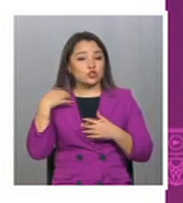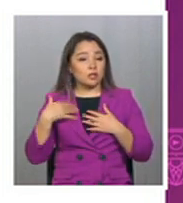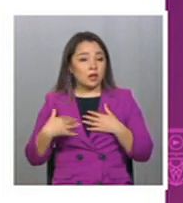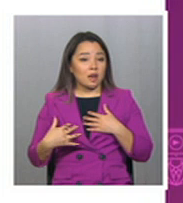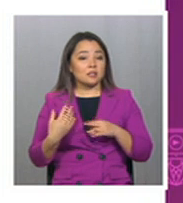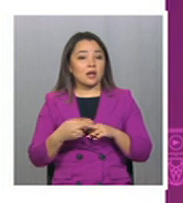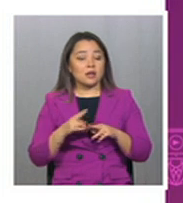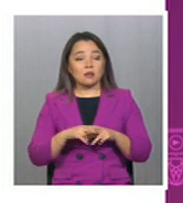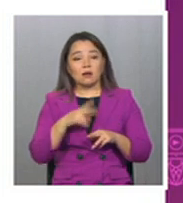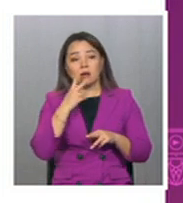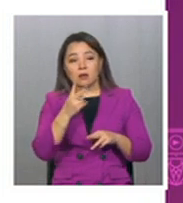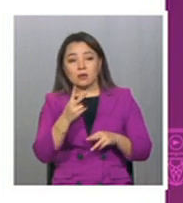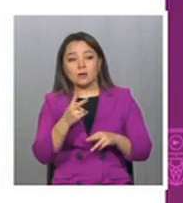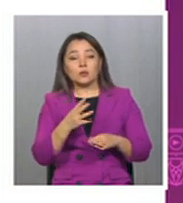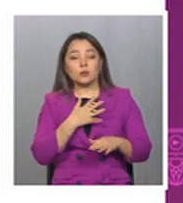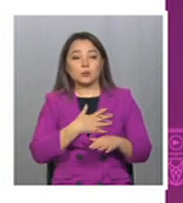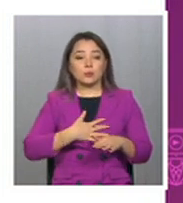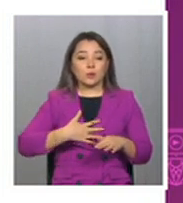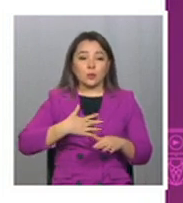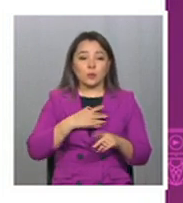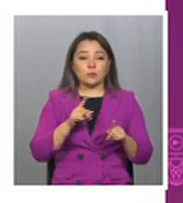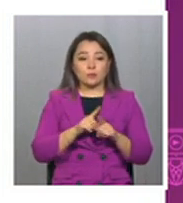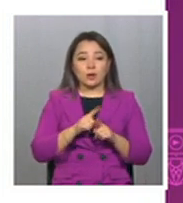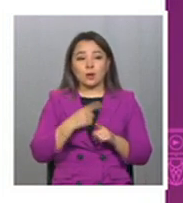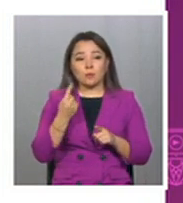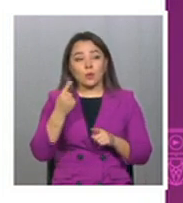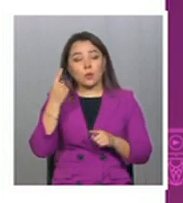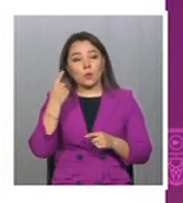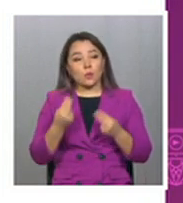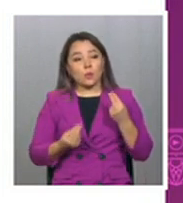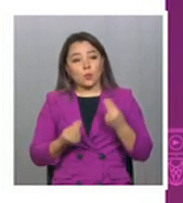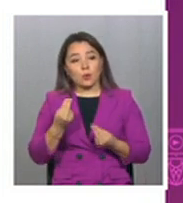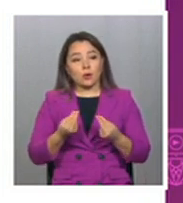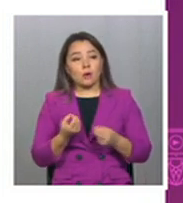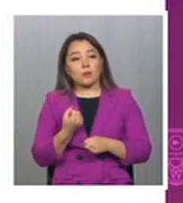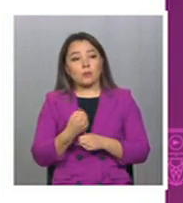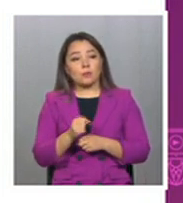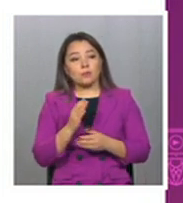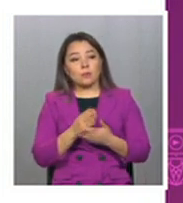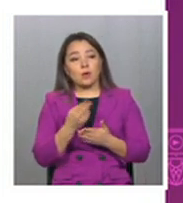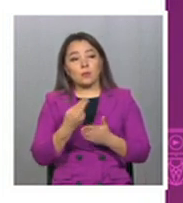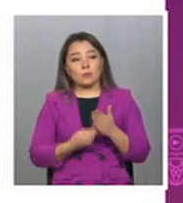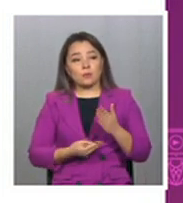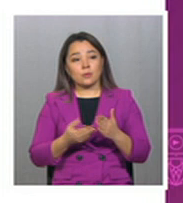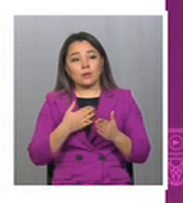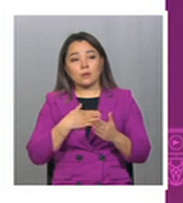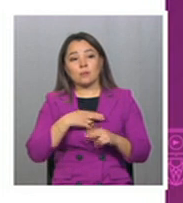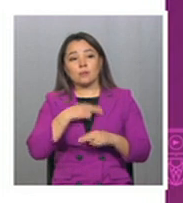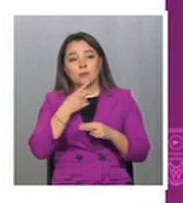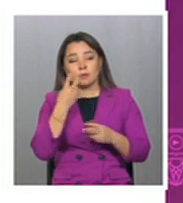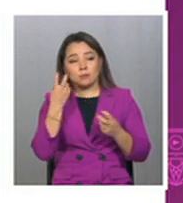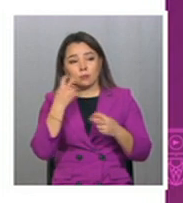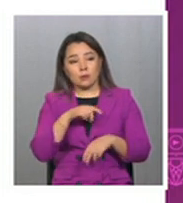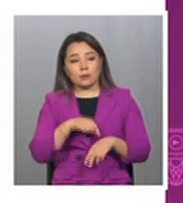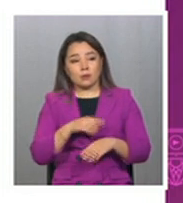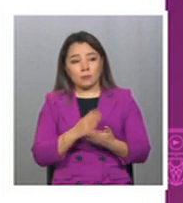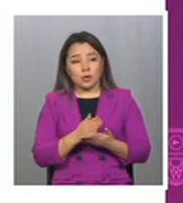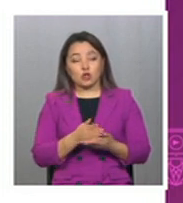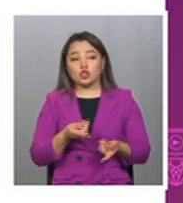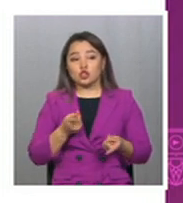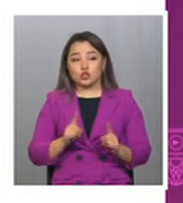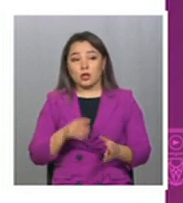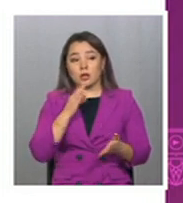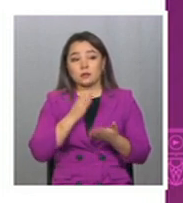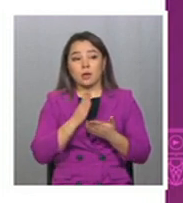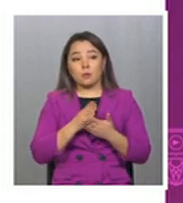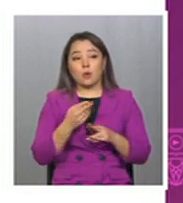алаң елең қарап, толқып отырып, бірінші ойынды қалай ұтқызып алғанымды байқамай қалдым. Шынын айтсам,